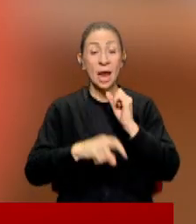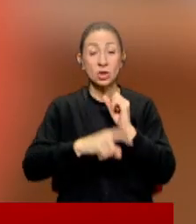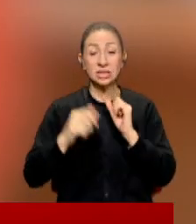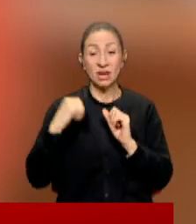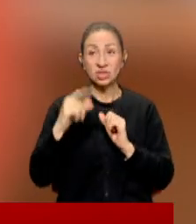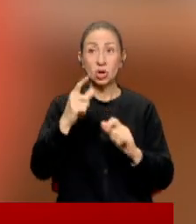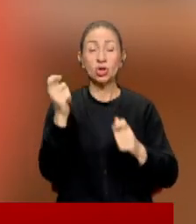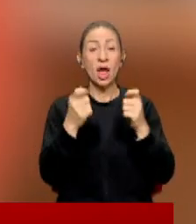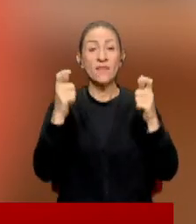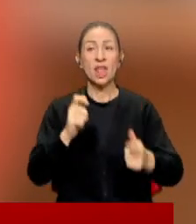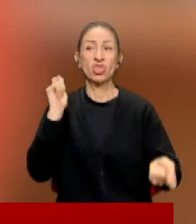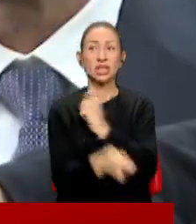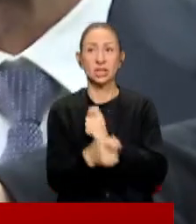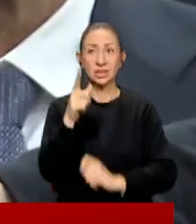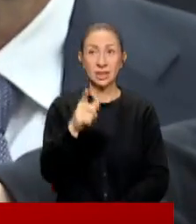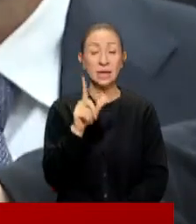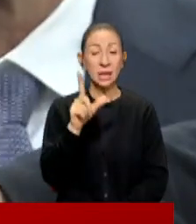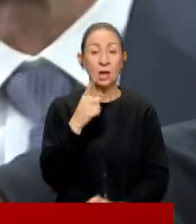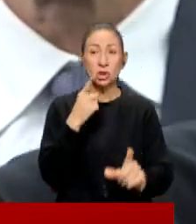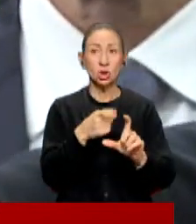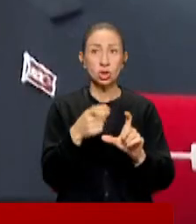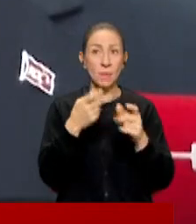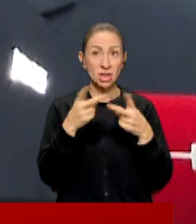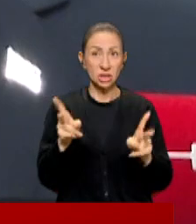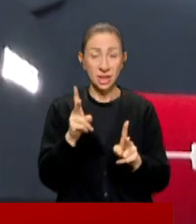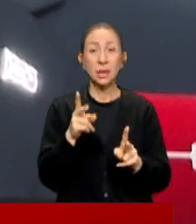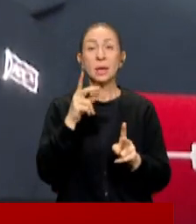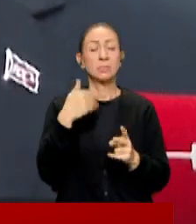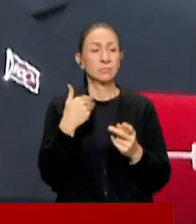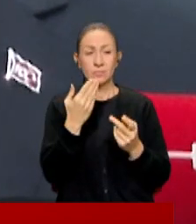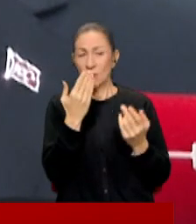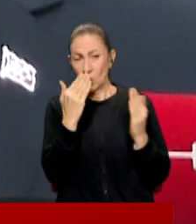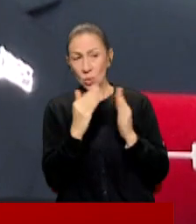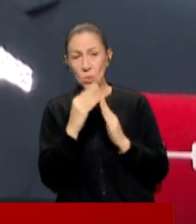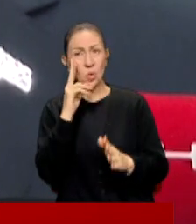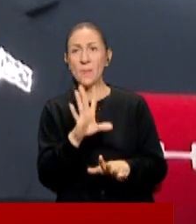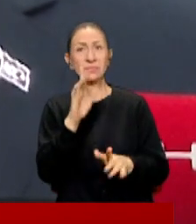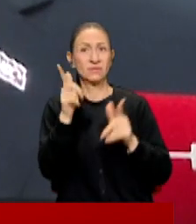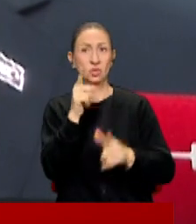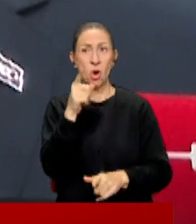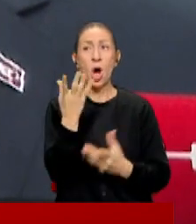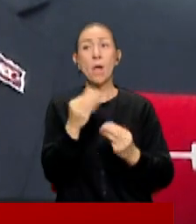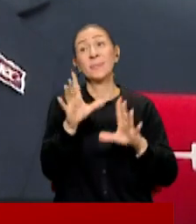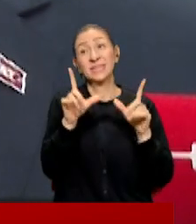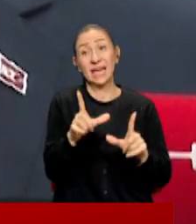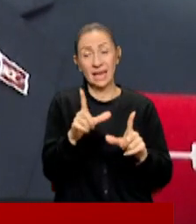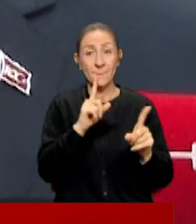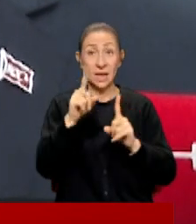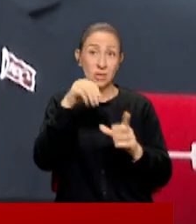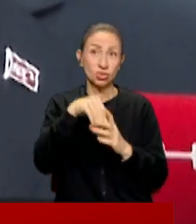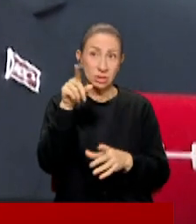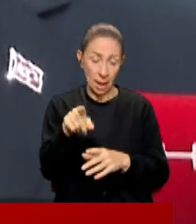savcıs görev yeri değiştirildi gerekli soruşturma açıldı tasvir etmediğimiz bir görüntü o olmaması gereken